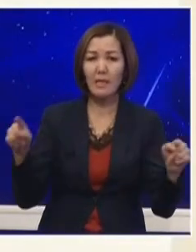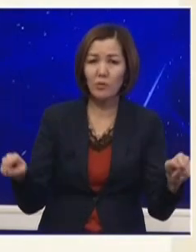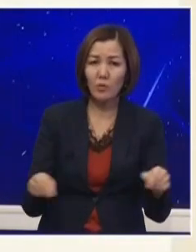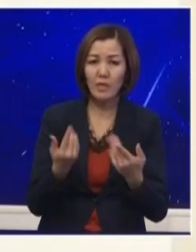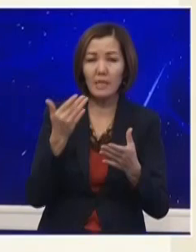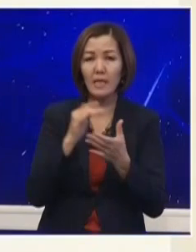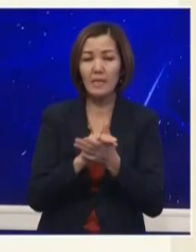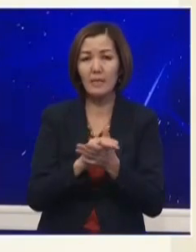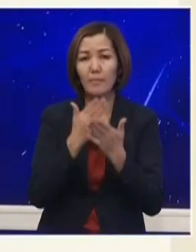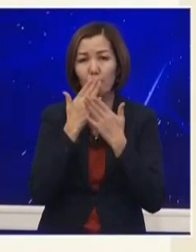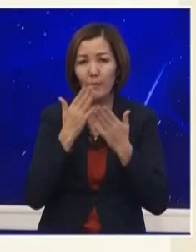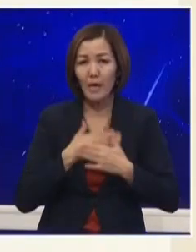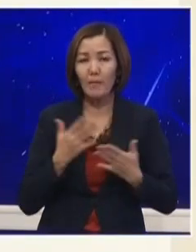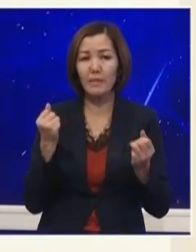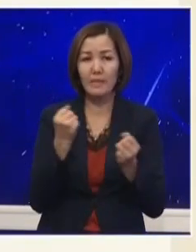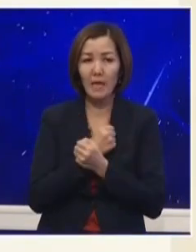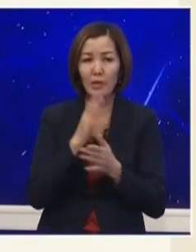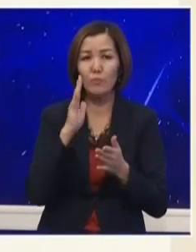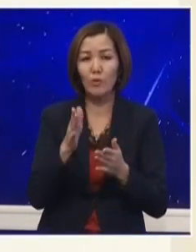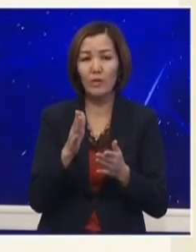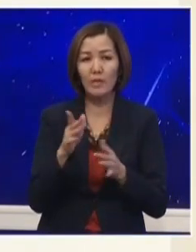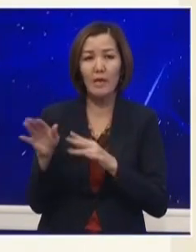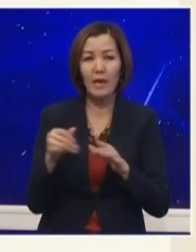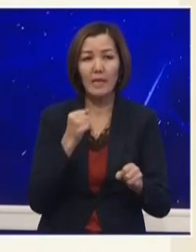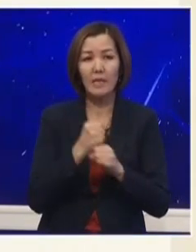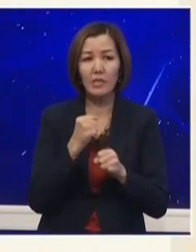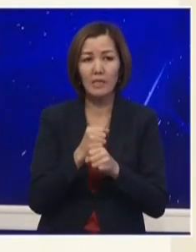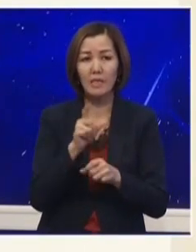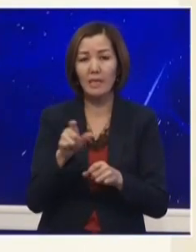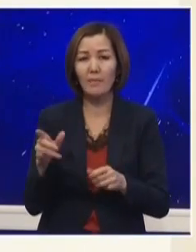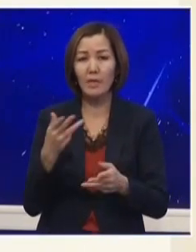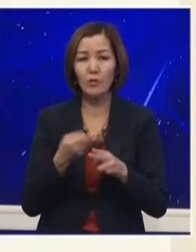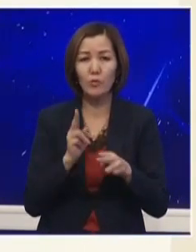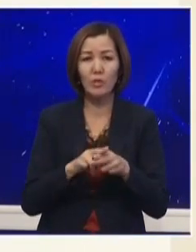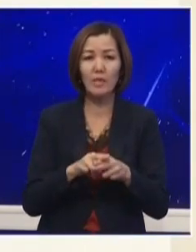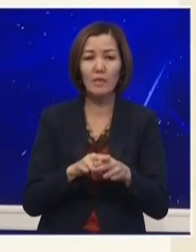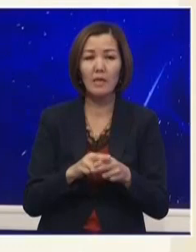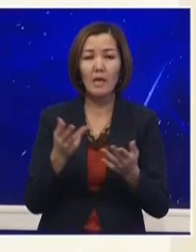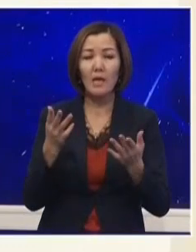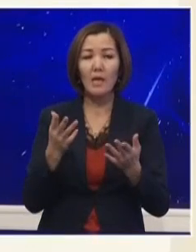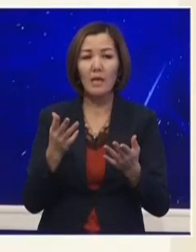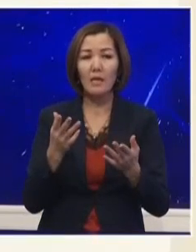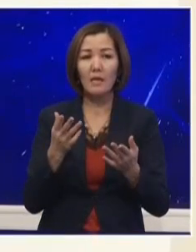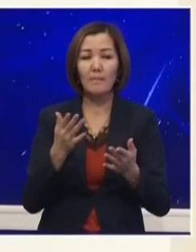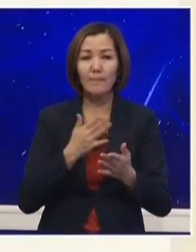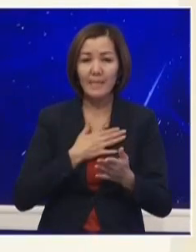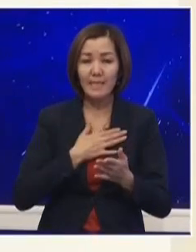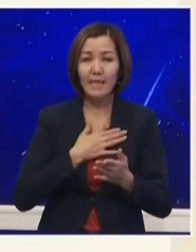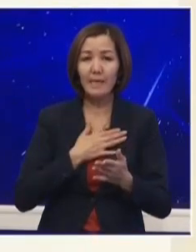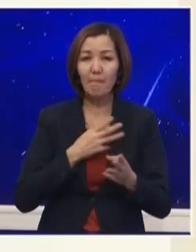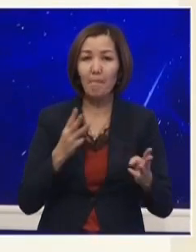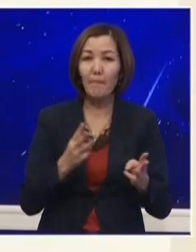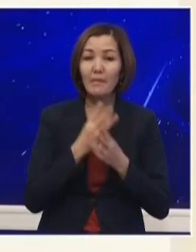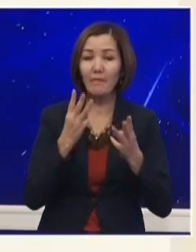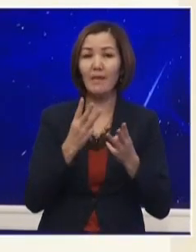шынымен осындай махаббат болатындай, сағыныш болатындай әрекет етіп кеткен тұлғалар ғой. Сондықтан аларымыз көп, өзімізге де мотиватор